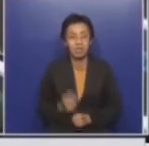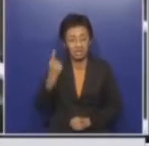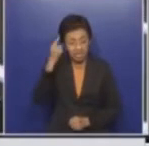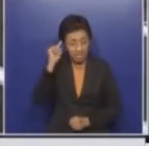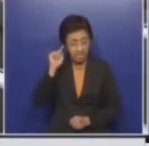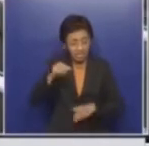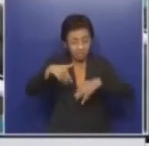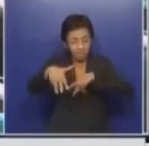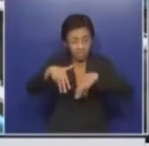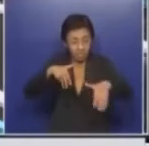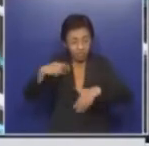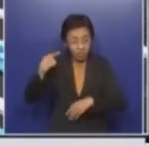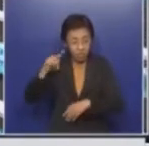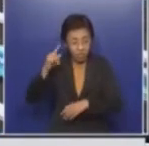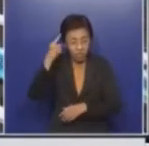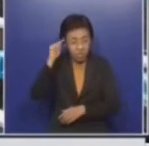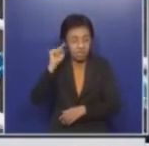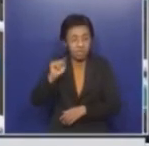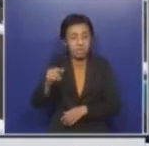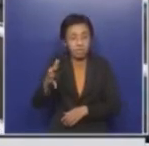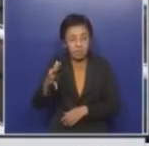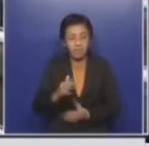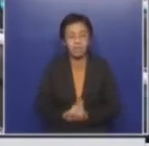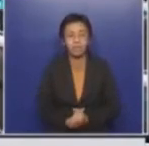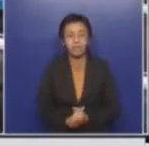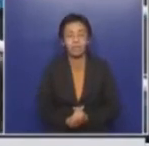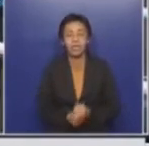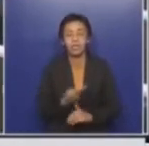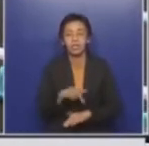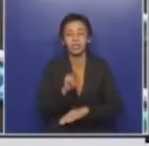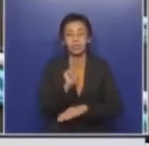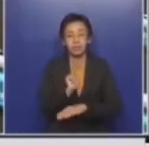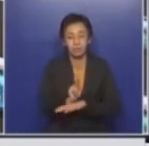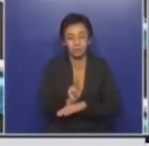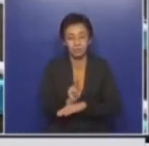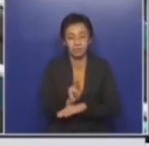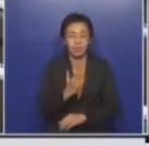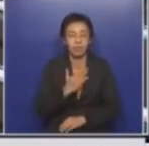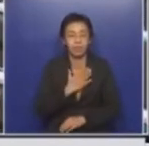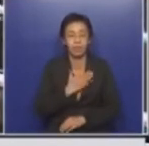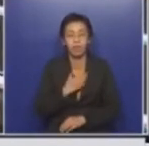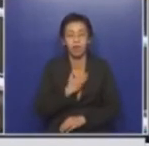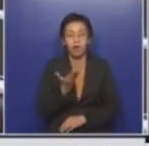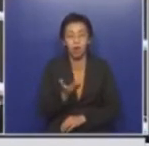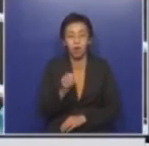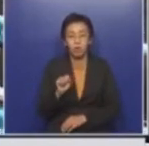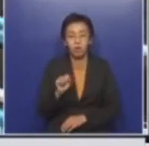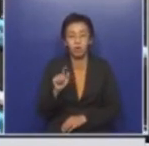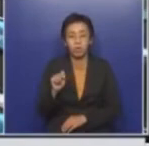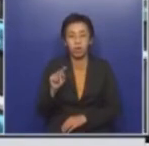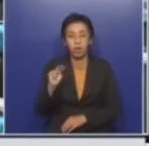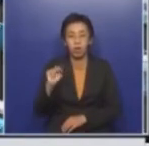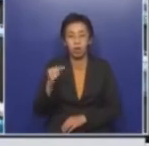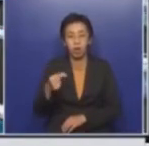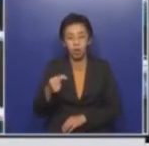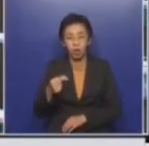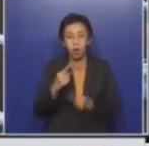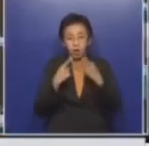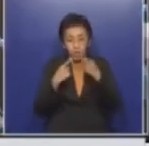ของพี่น้องประชาชนท่านไม่ได้ยึดครับเพราะฉะนั้นท่านประธานครับด้วยความเคารพขอความกรุณาสตง.ช่วยตอบในที่ประชุมแห่งนี้ได้